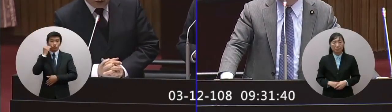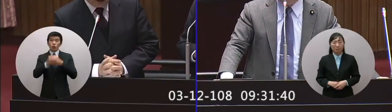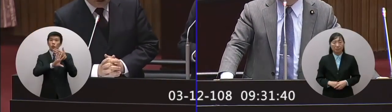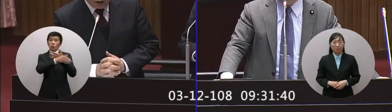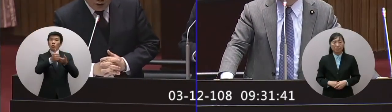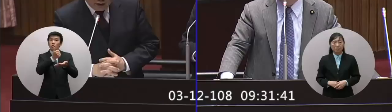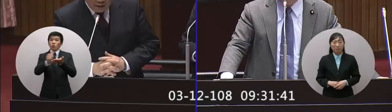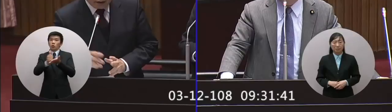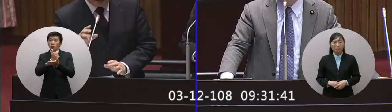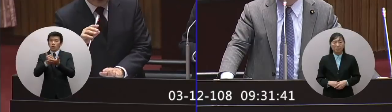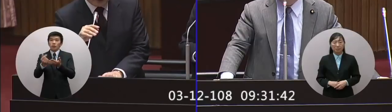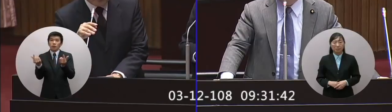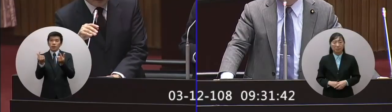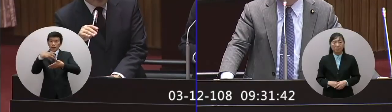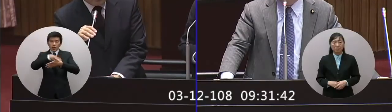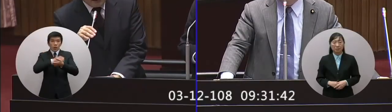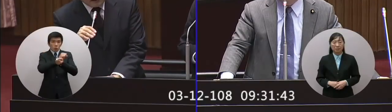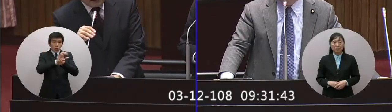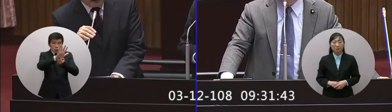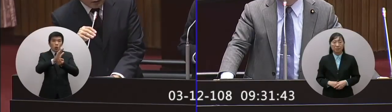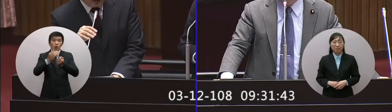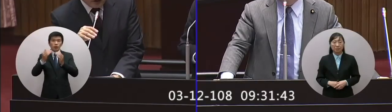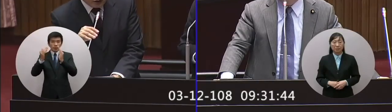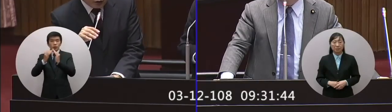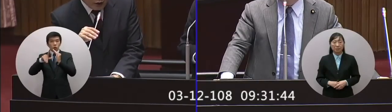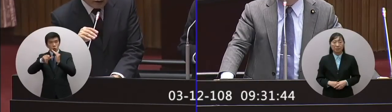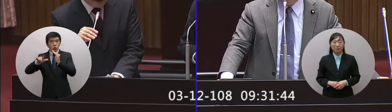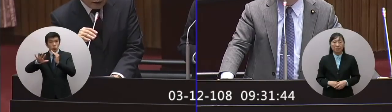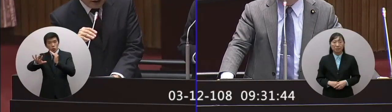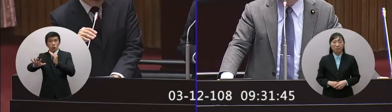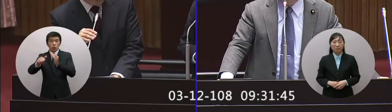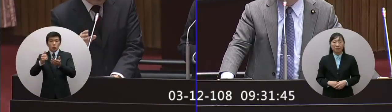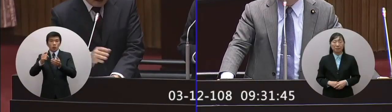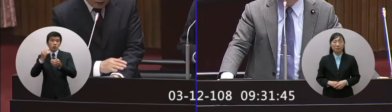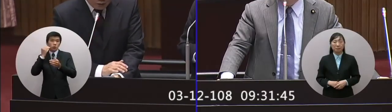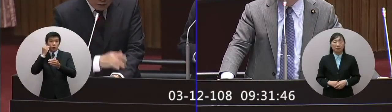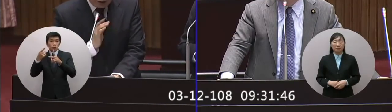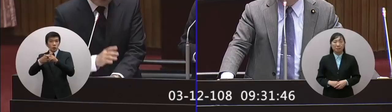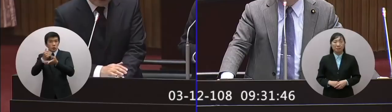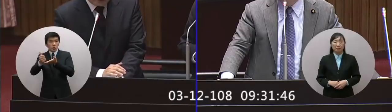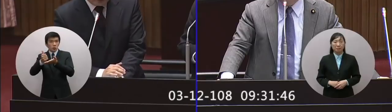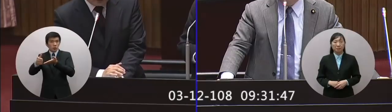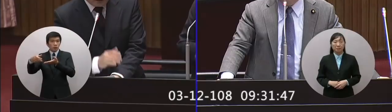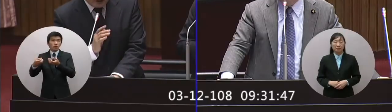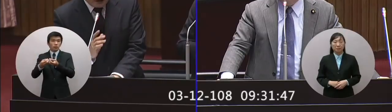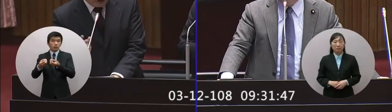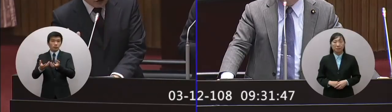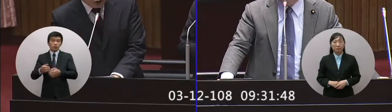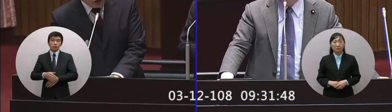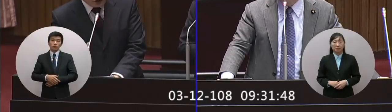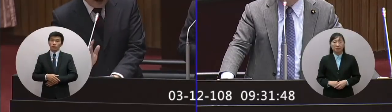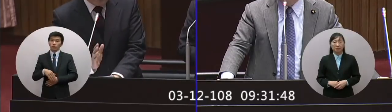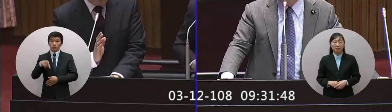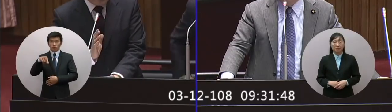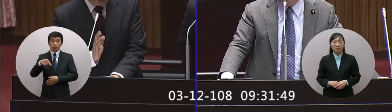涉及到木材或是小型家具的部分，因为大型家具是没有办法透过快递进来的，那么如果是小型家具的部分，基本上我